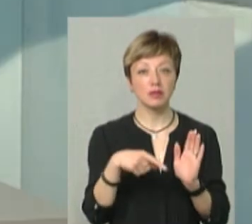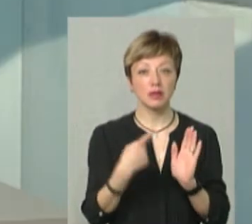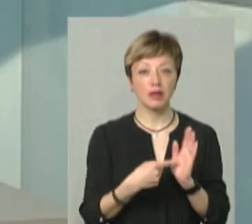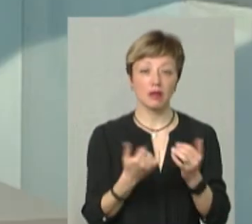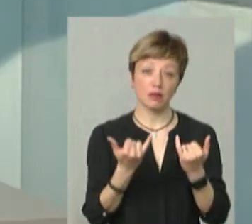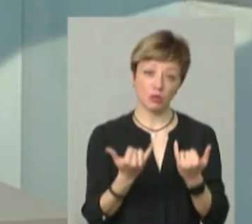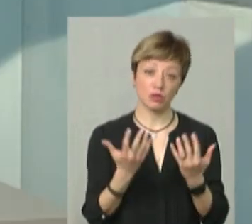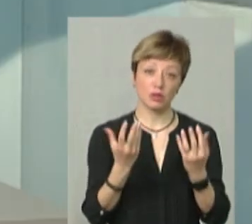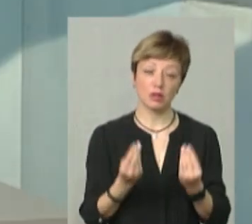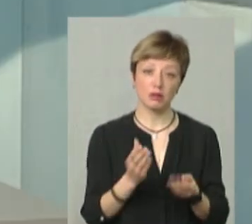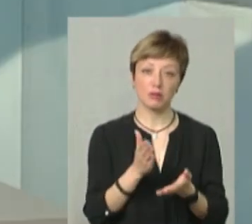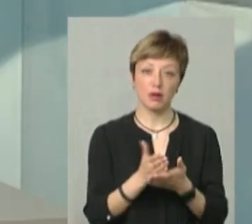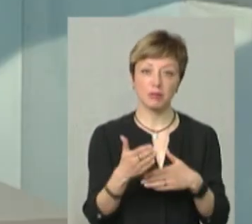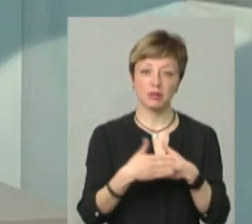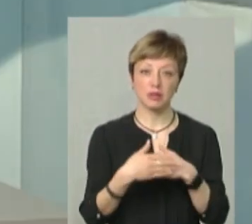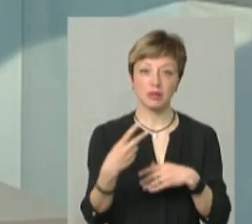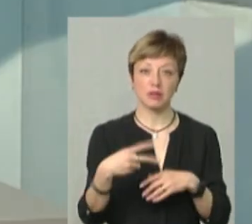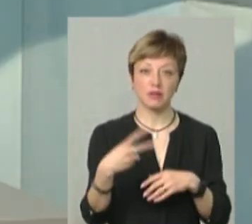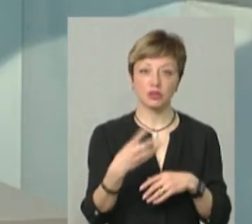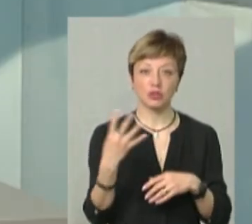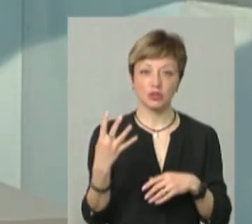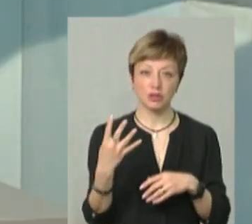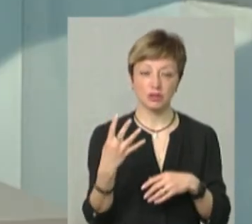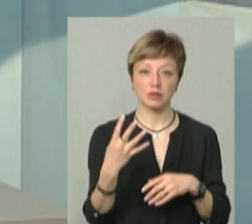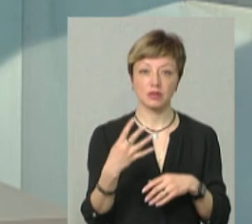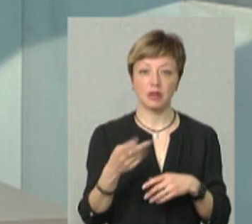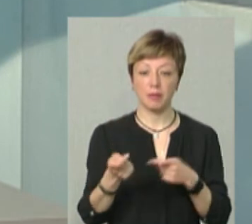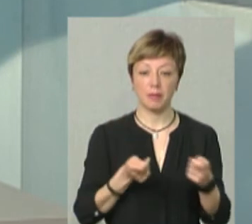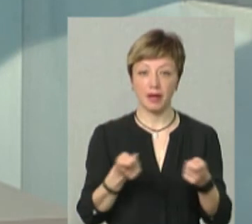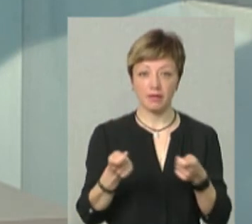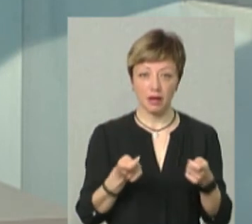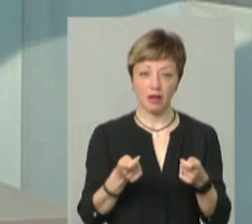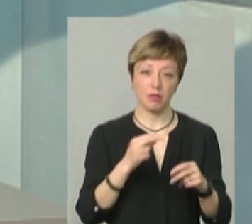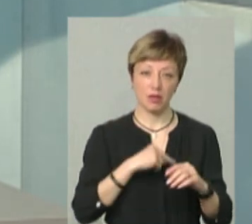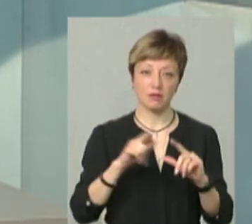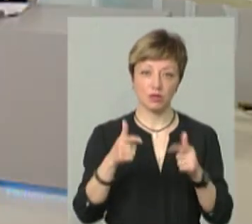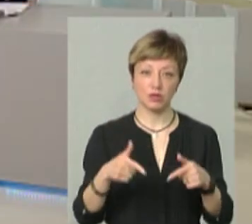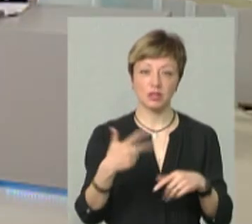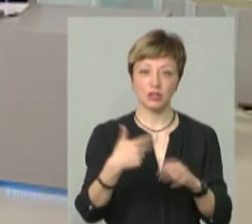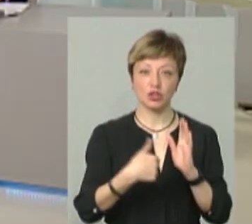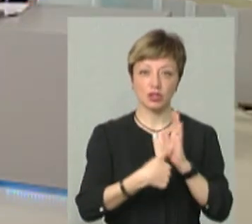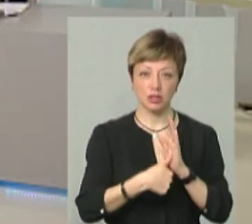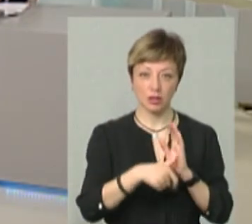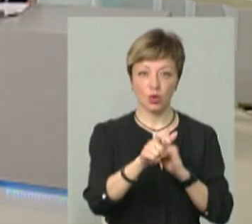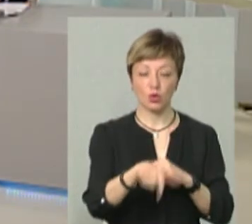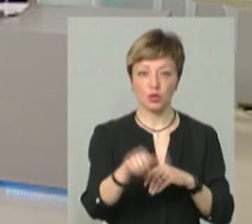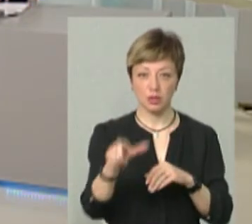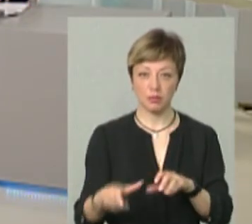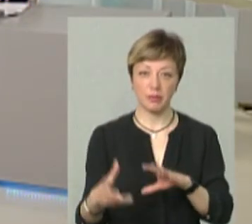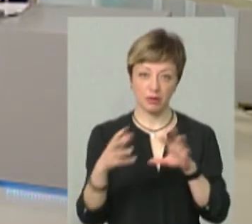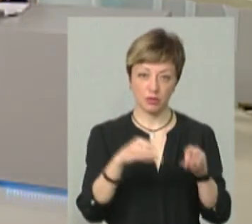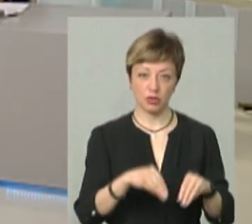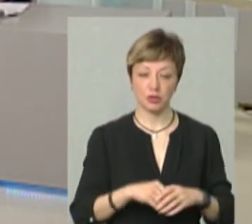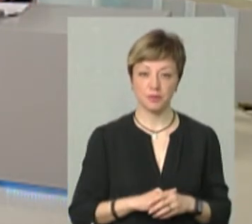На сьогоднішній день ми маємо близько 24 роботодавців на працевлаштування 36